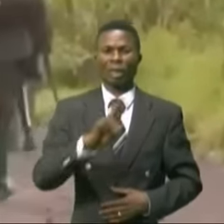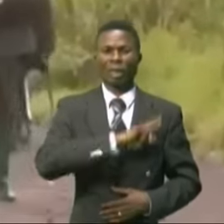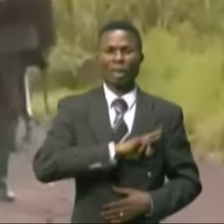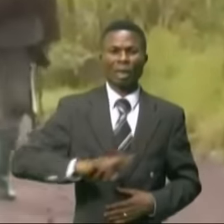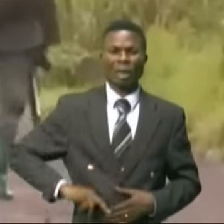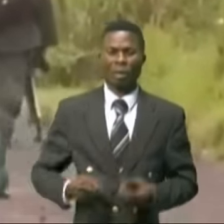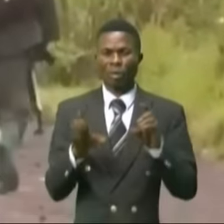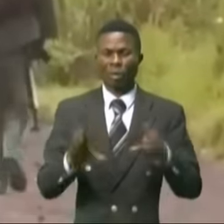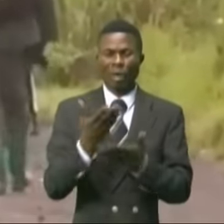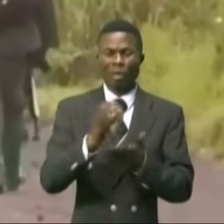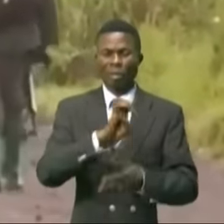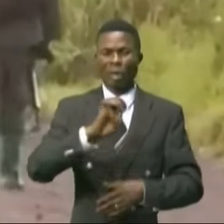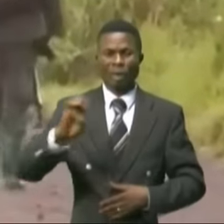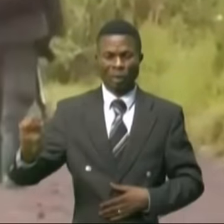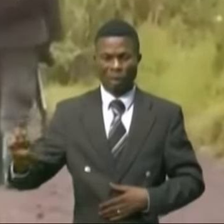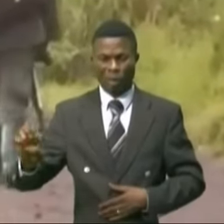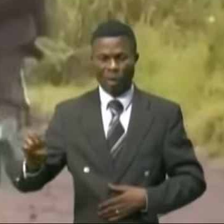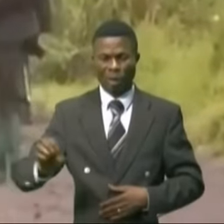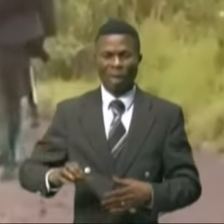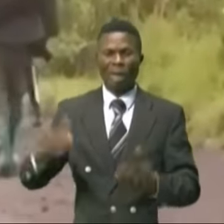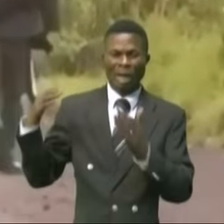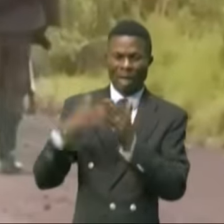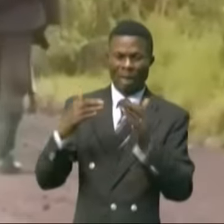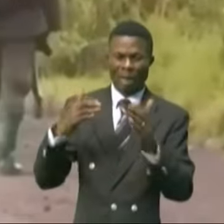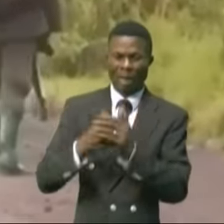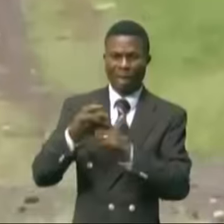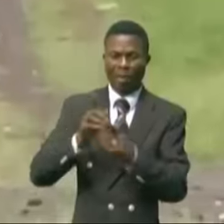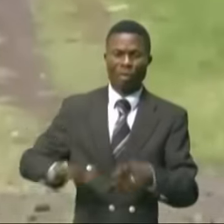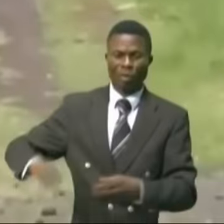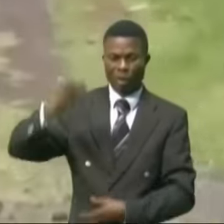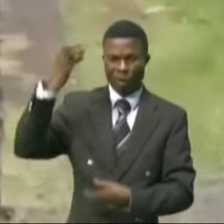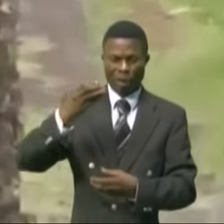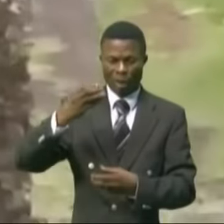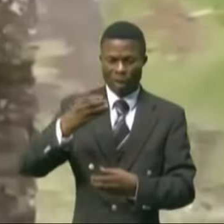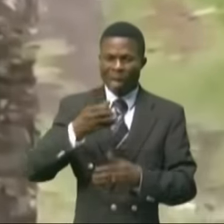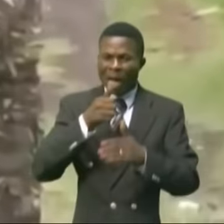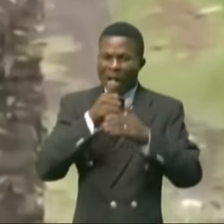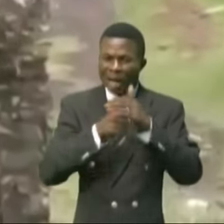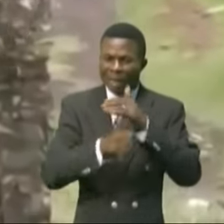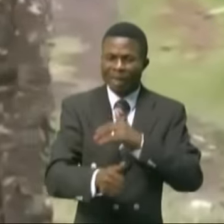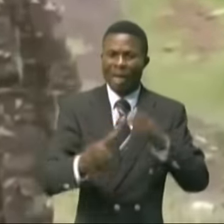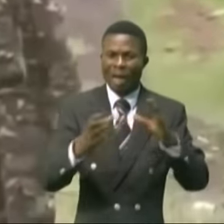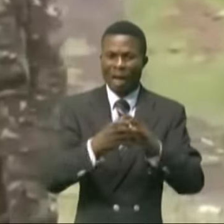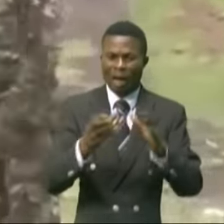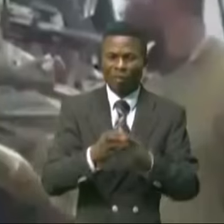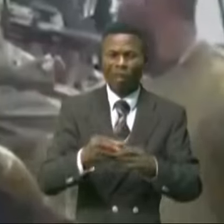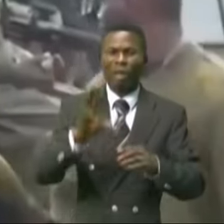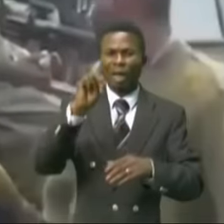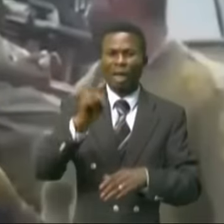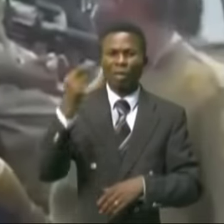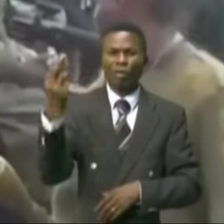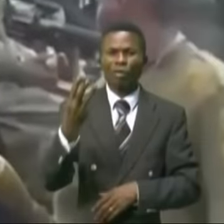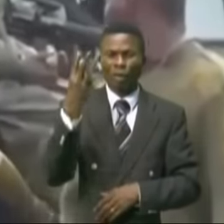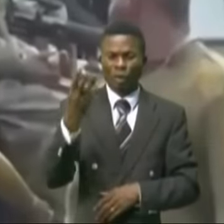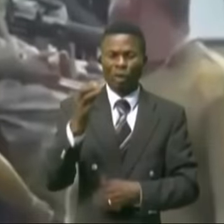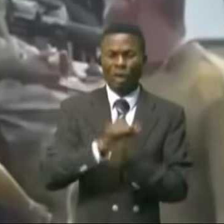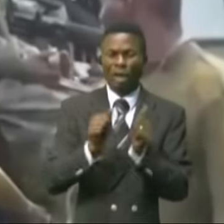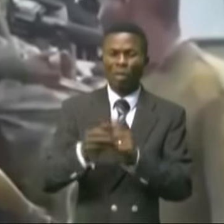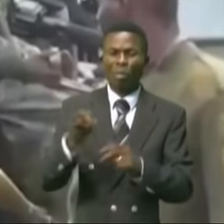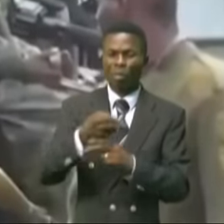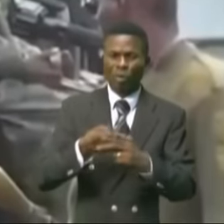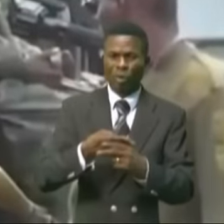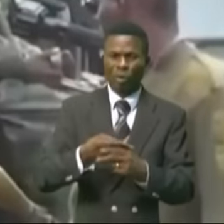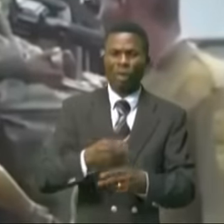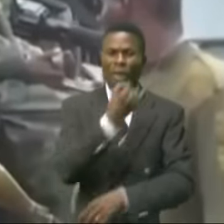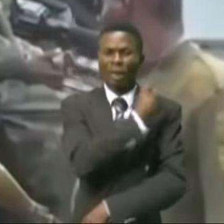dans sa partie est par le Rwanda sous couvert des terroristes du M23 et la situation sécuritaire préoccupante en